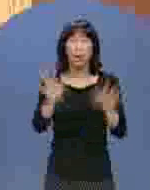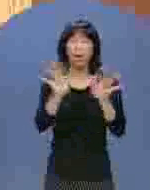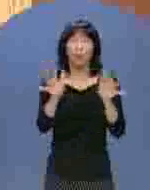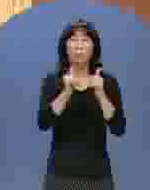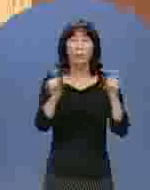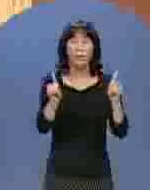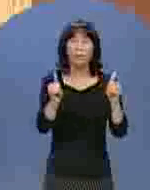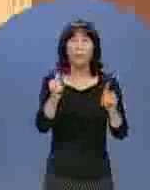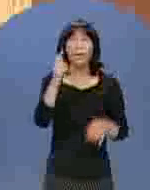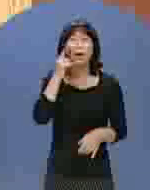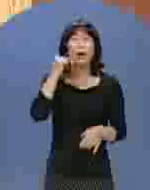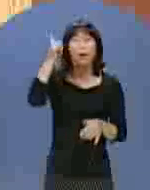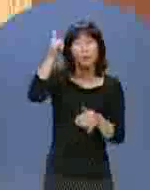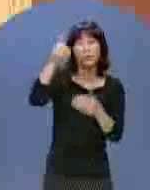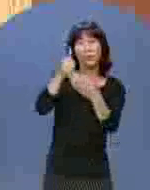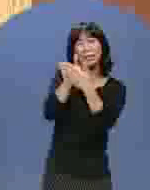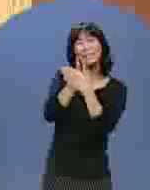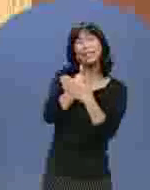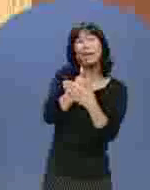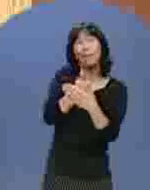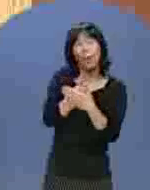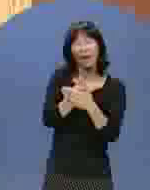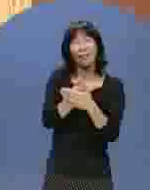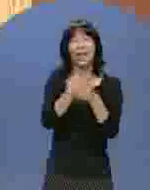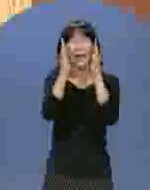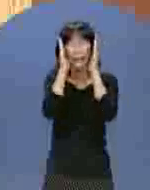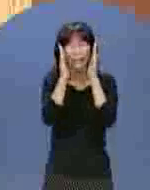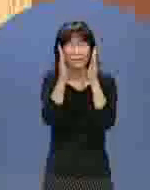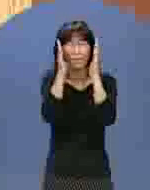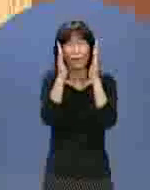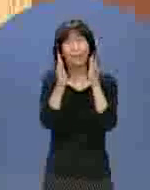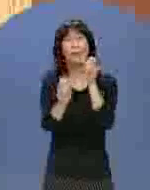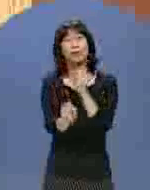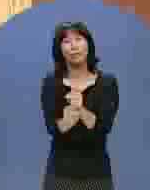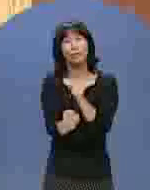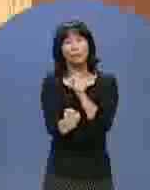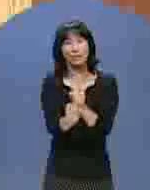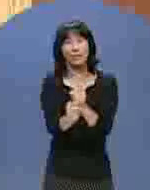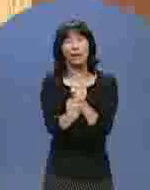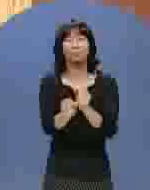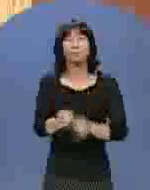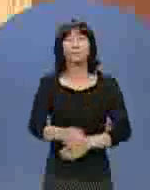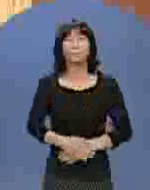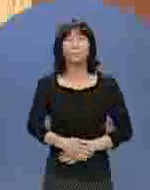子どもたちは保護者に手伝ってもらいながら慎重に作業を進めていました。